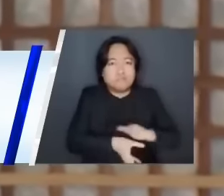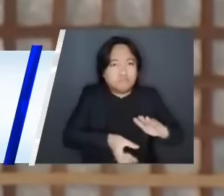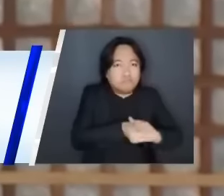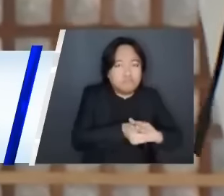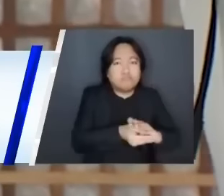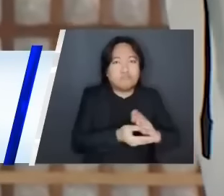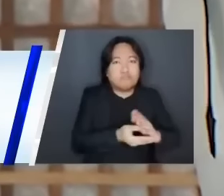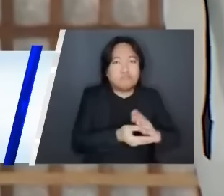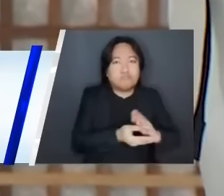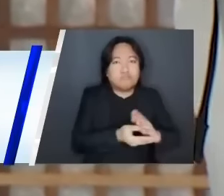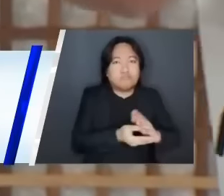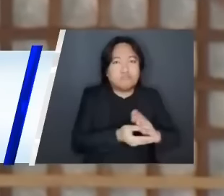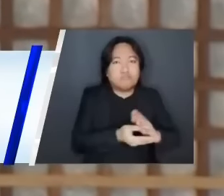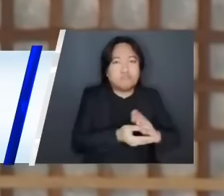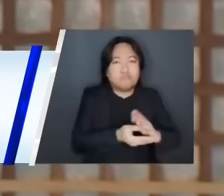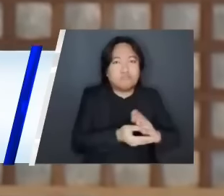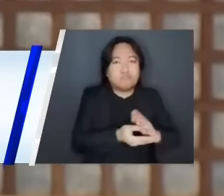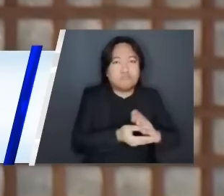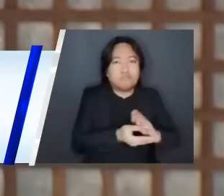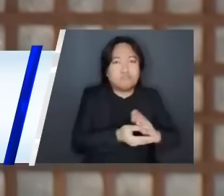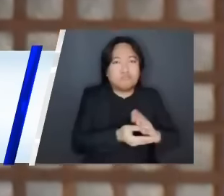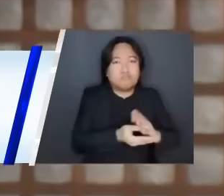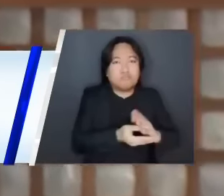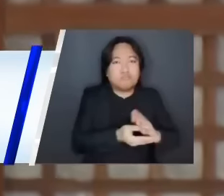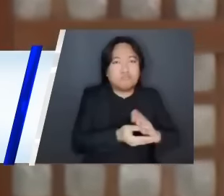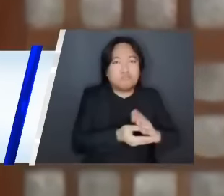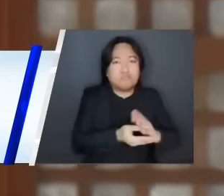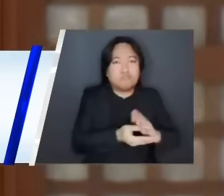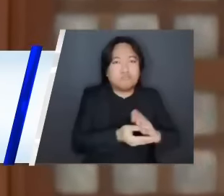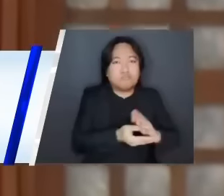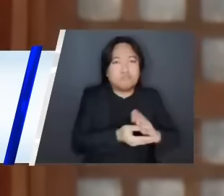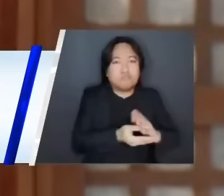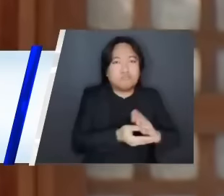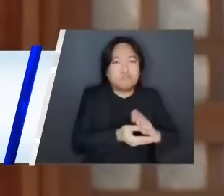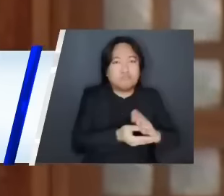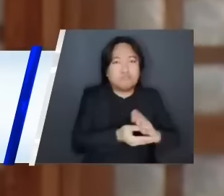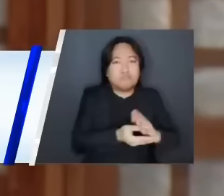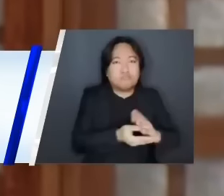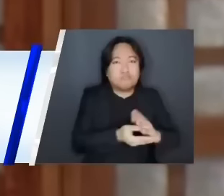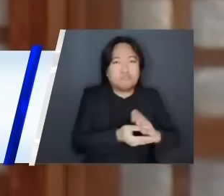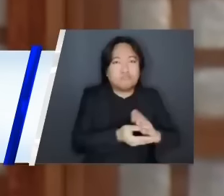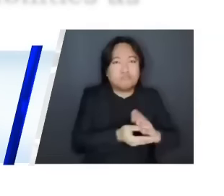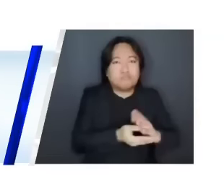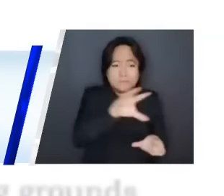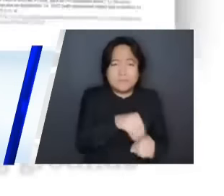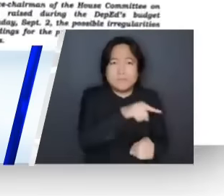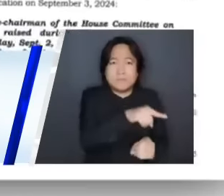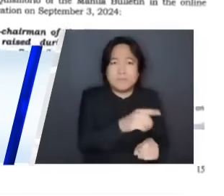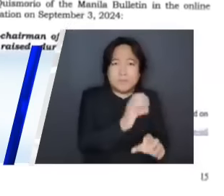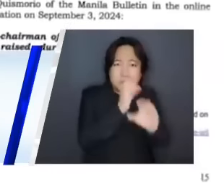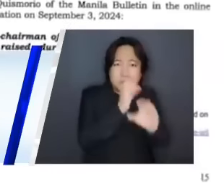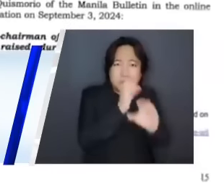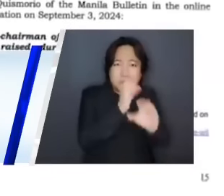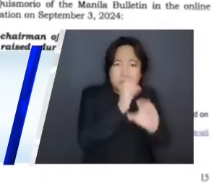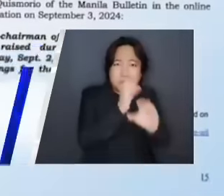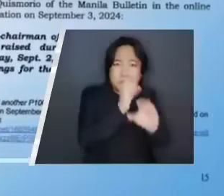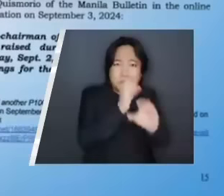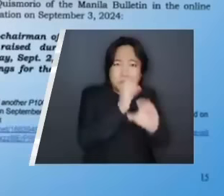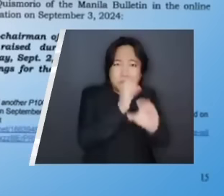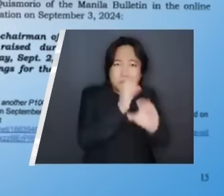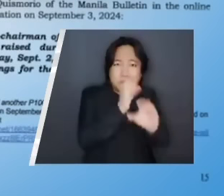Office of the Vice President at ng Department of Education noong kalihimpan nito, si VP Sara. Isinama rin ang umano'y